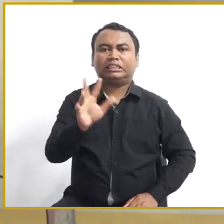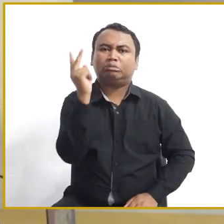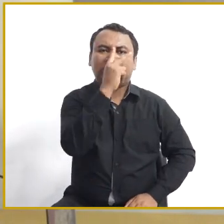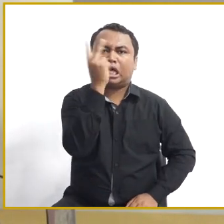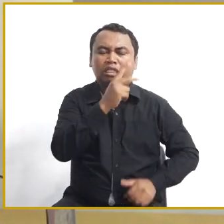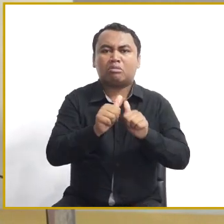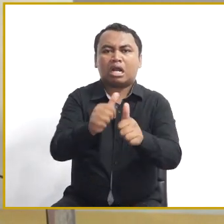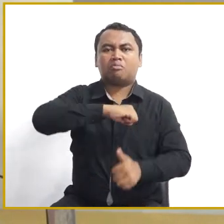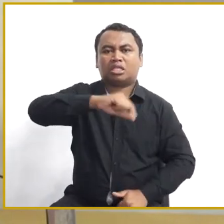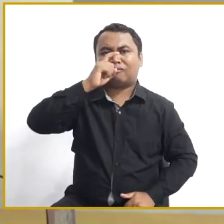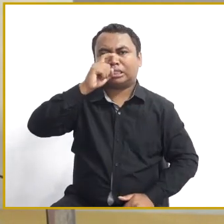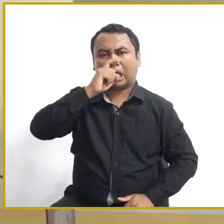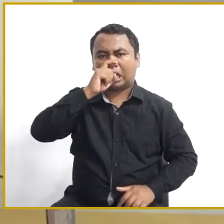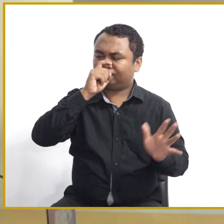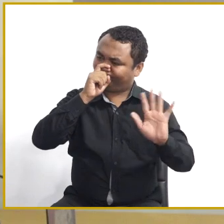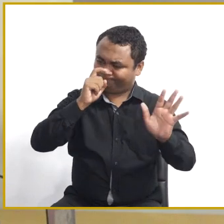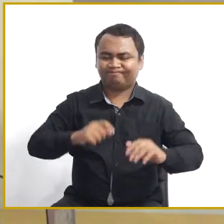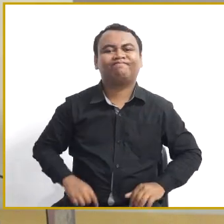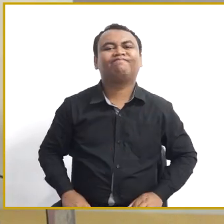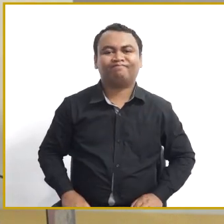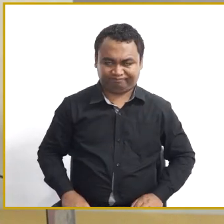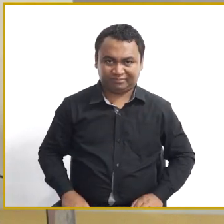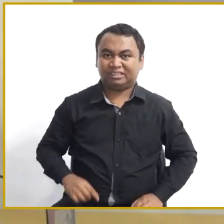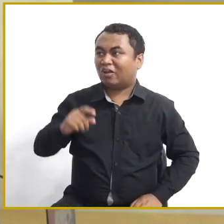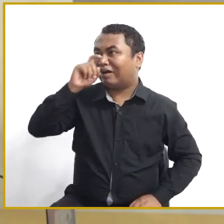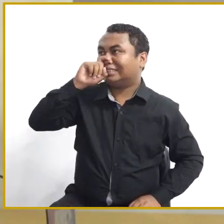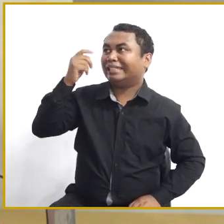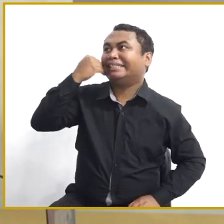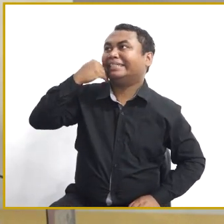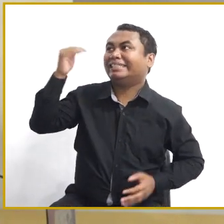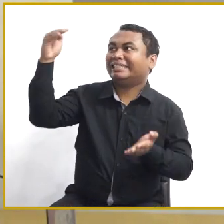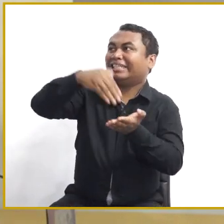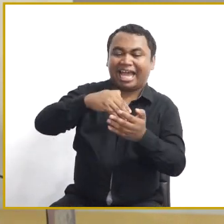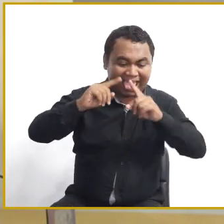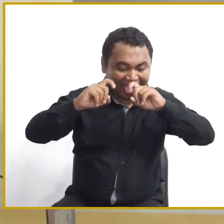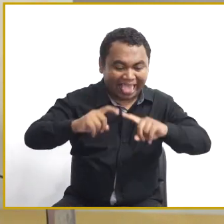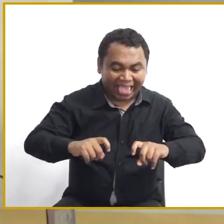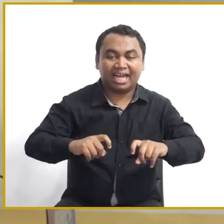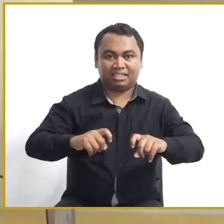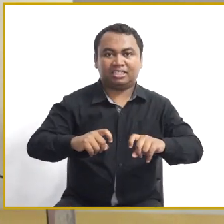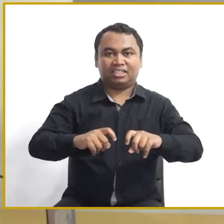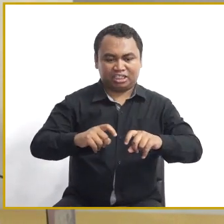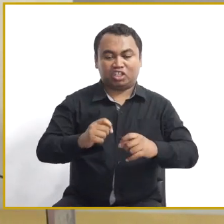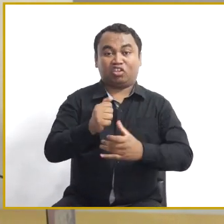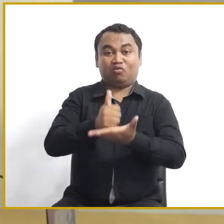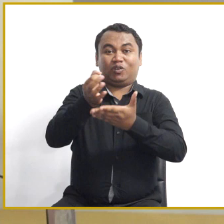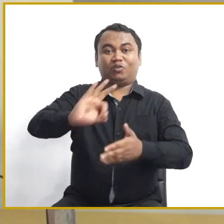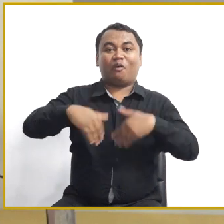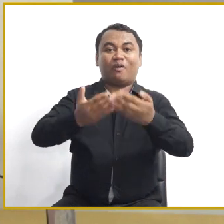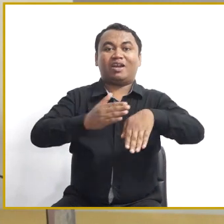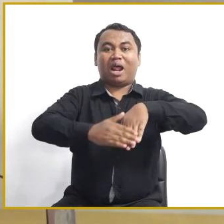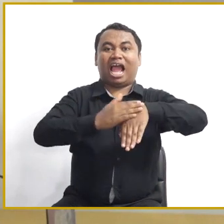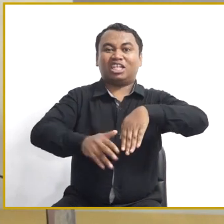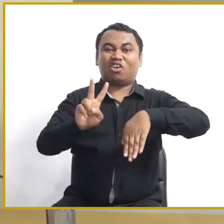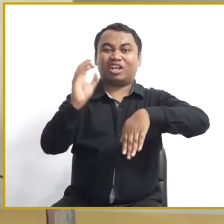partenaira vahiny andeha hitrandraka eto amintsika dia tsika mahazo 200 na 200. Fa Madagasikara ny